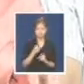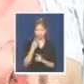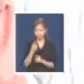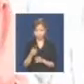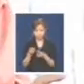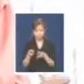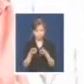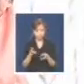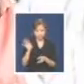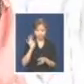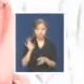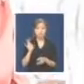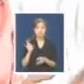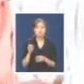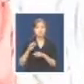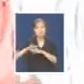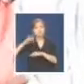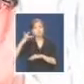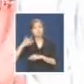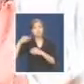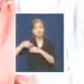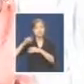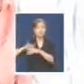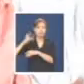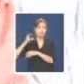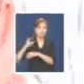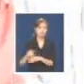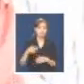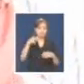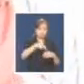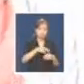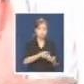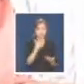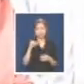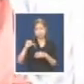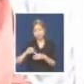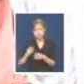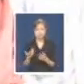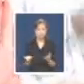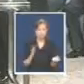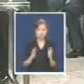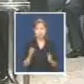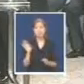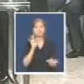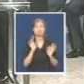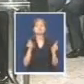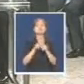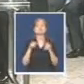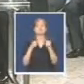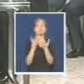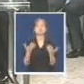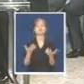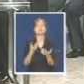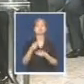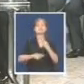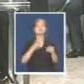ทางเลือกเช่นพลังงานทดแทนคำๆที่ใช่นี้ไอ้มีช้อยก็เหมือนกันนะคะเหมือนราคาสินค้าแพงแต่มีตรงฟ้ามาให้เป็นทาง